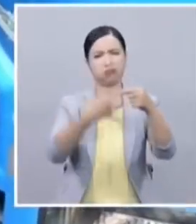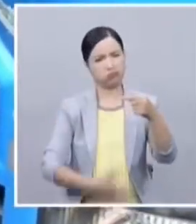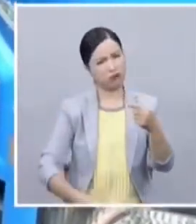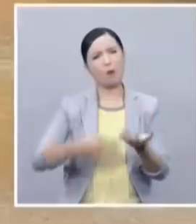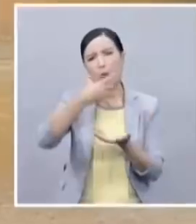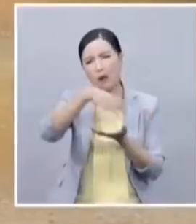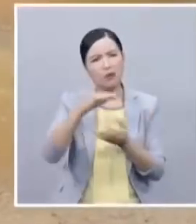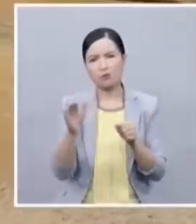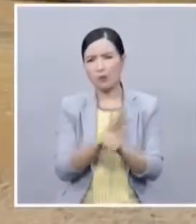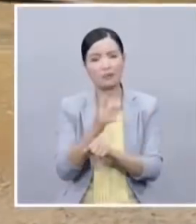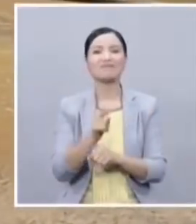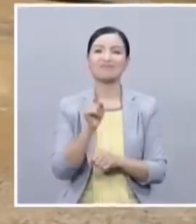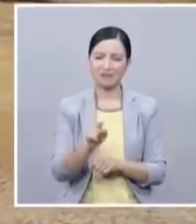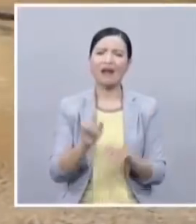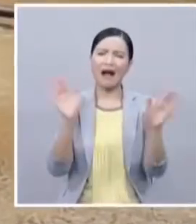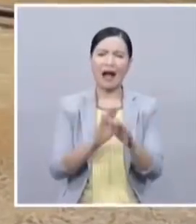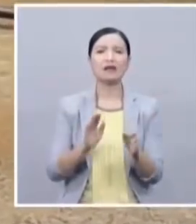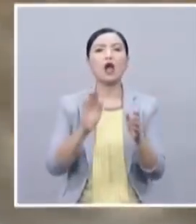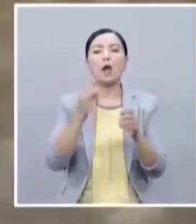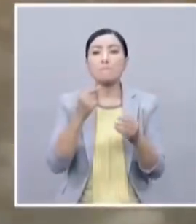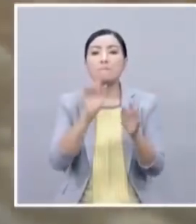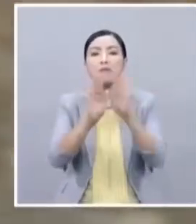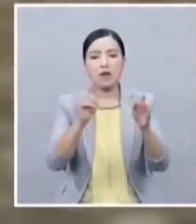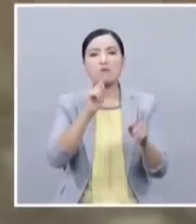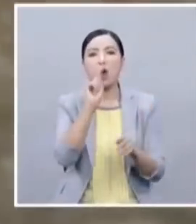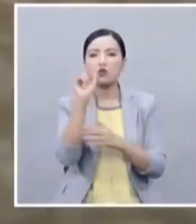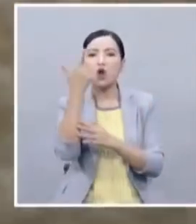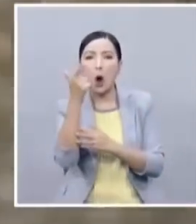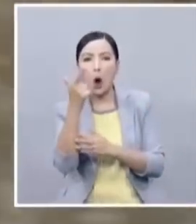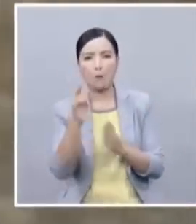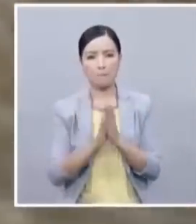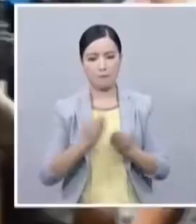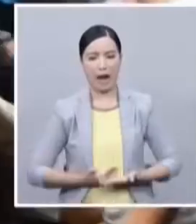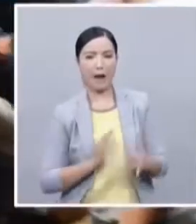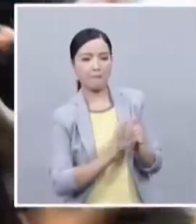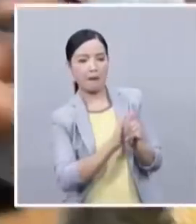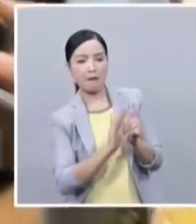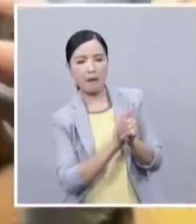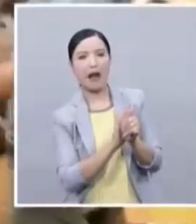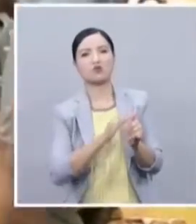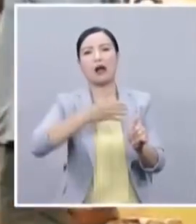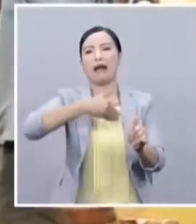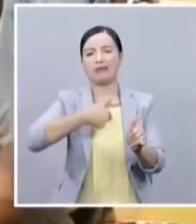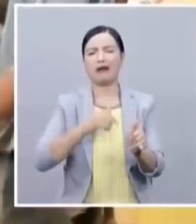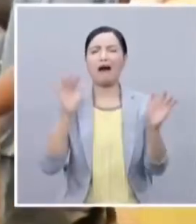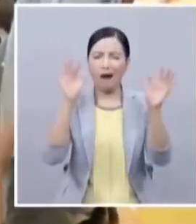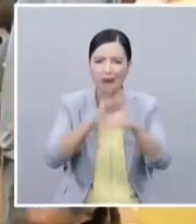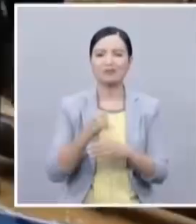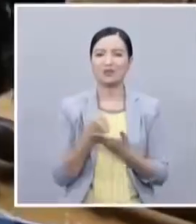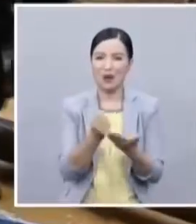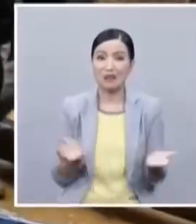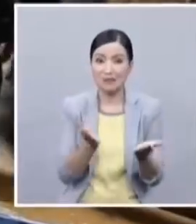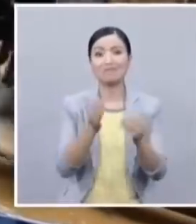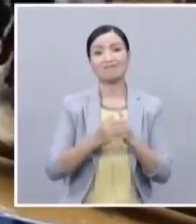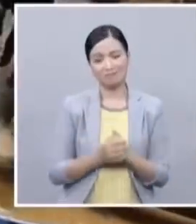ได้ไม่ครบนะครับก็ล้วนแต่เป็นการปิดทองหลังพระทั้งสิ้นเที่ยวนี้ก็จะเป็นส่วนช่วยหล่อลื่นให้เรื่องยากเป็นเรื่องง่ายและทำ